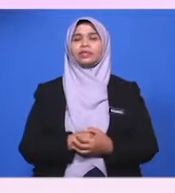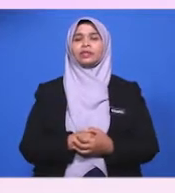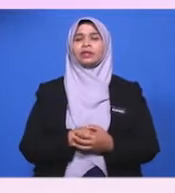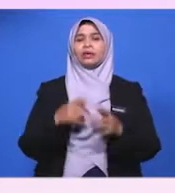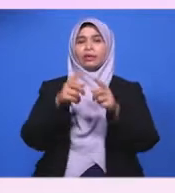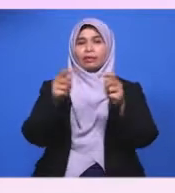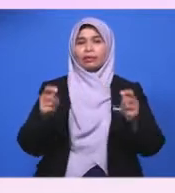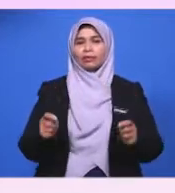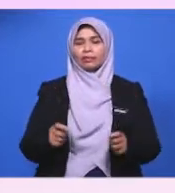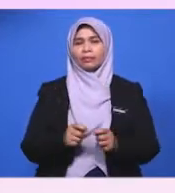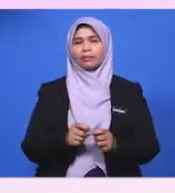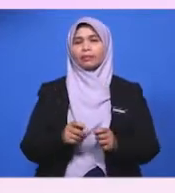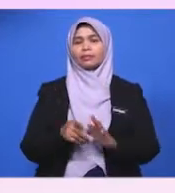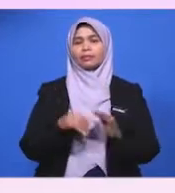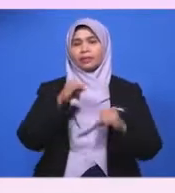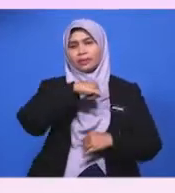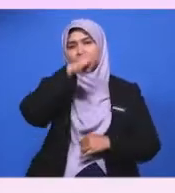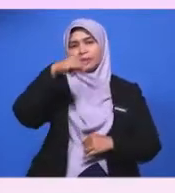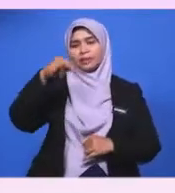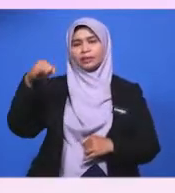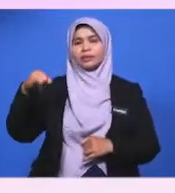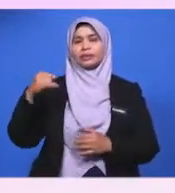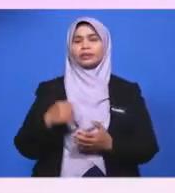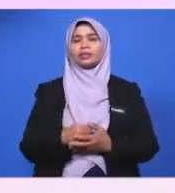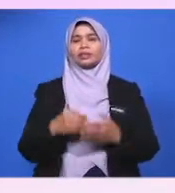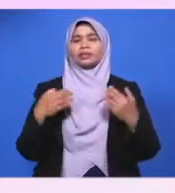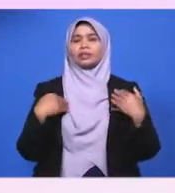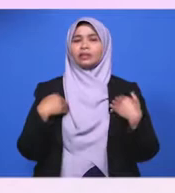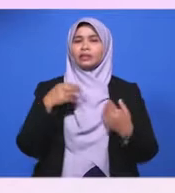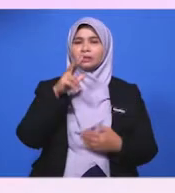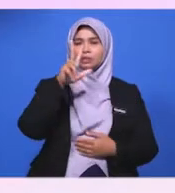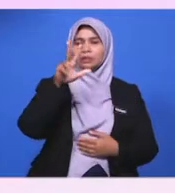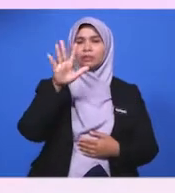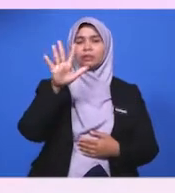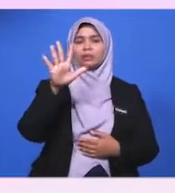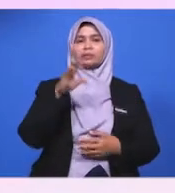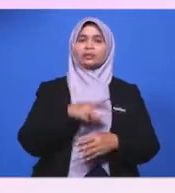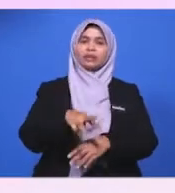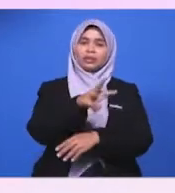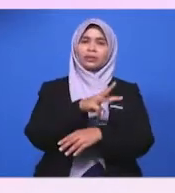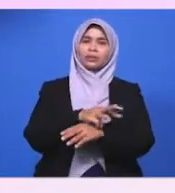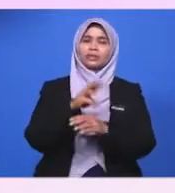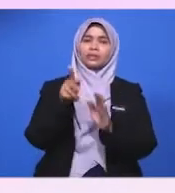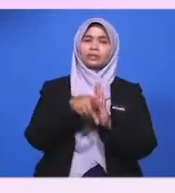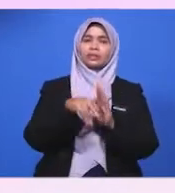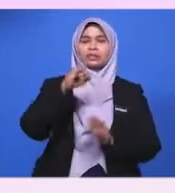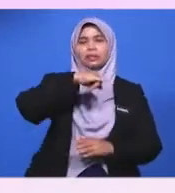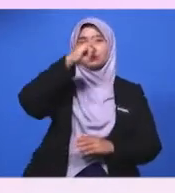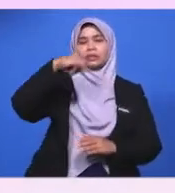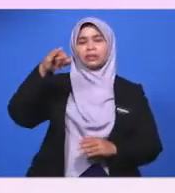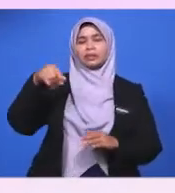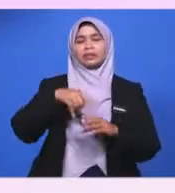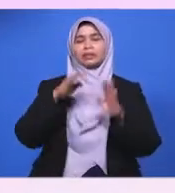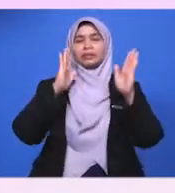lokasi-lokasi yang disenaraikan. Terdapat 35 kawasan perindustrian di Malaysia